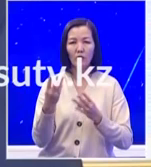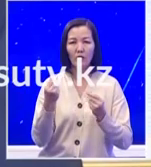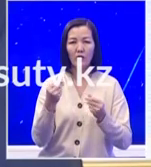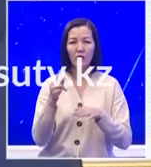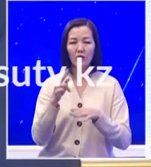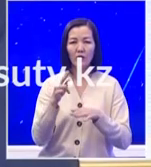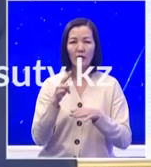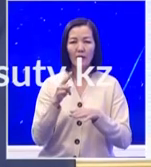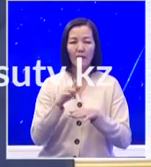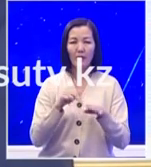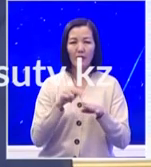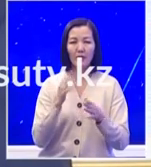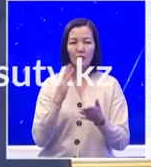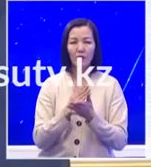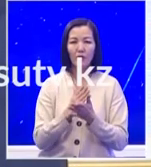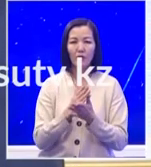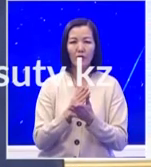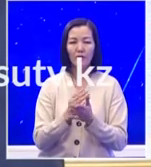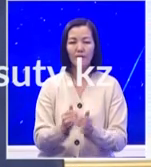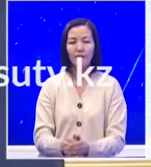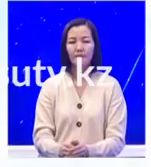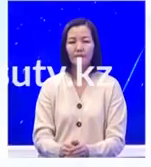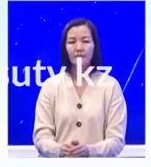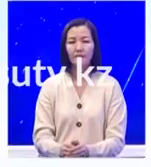болады. Жұмыс нәтижелі болады деп ойлаймын.